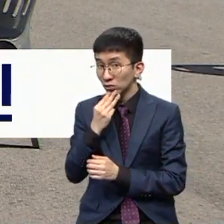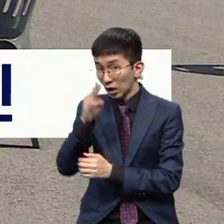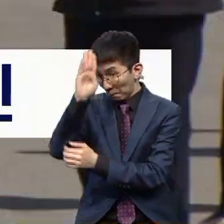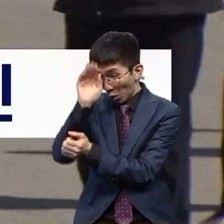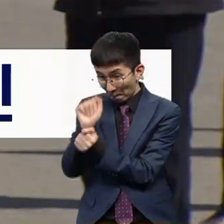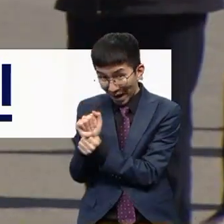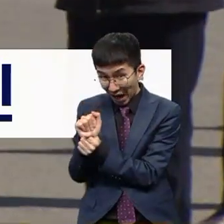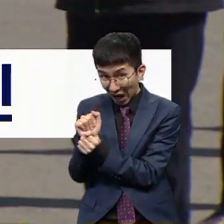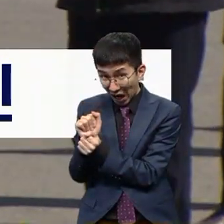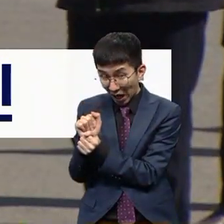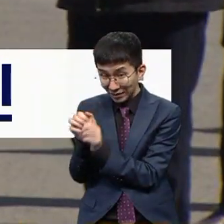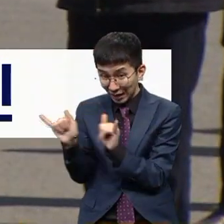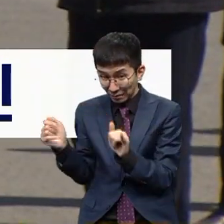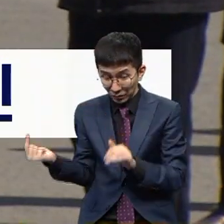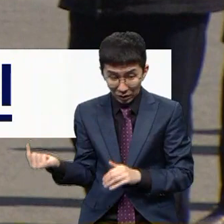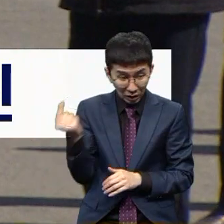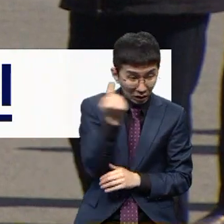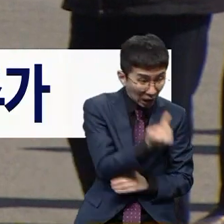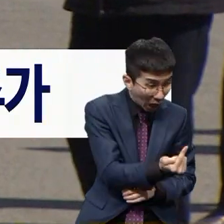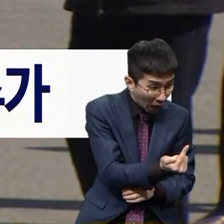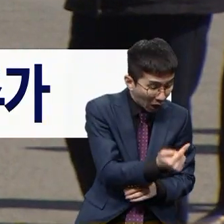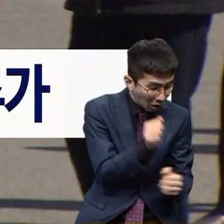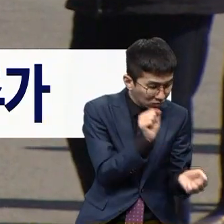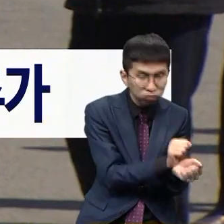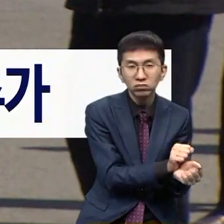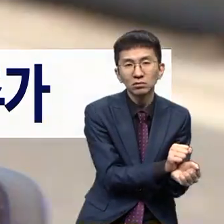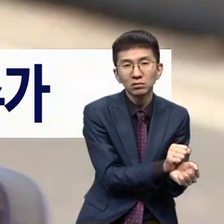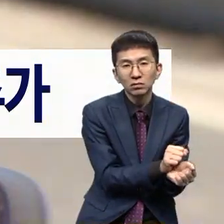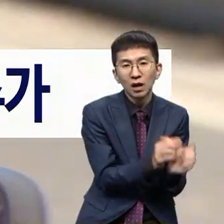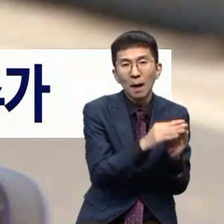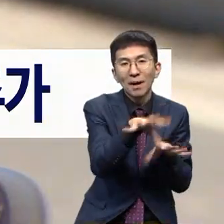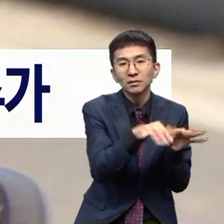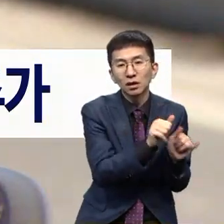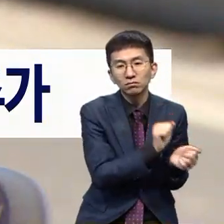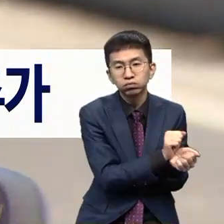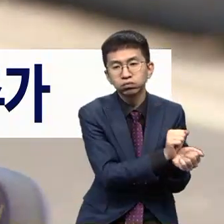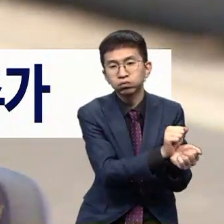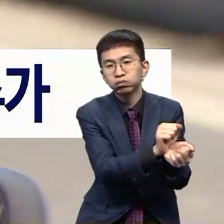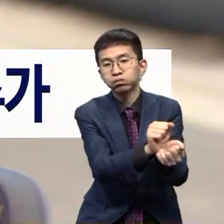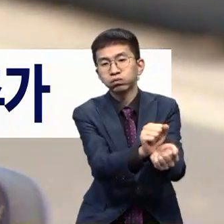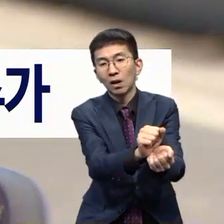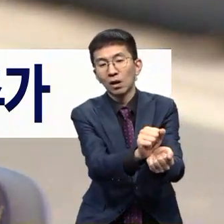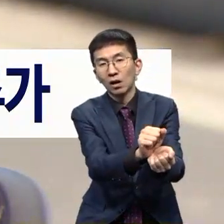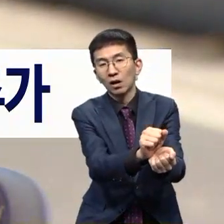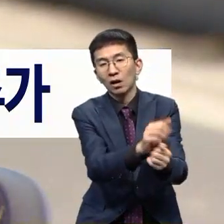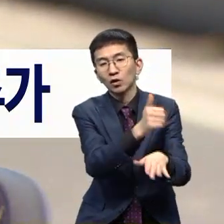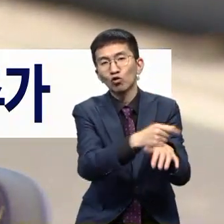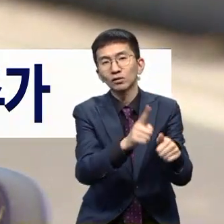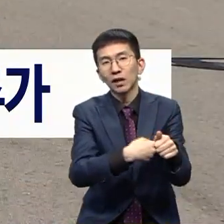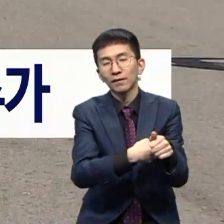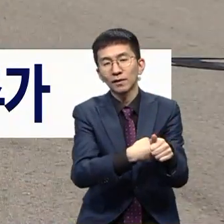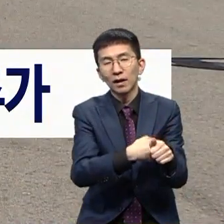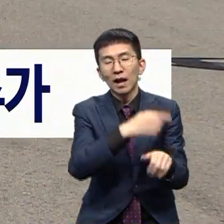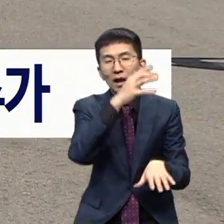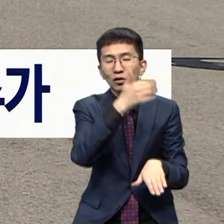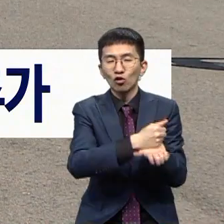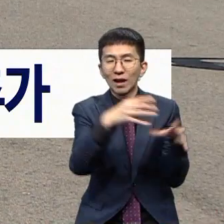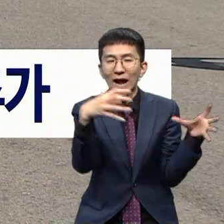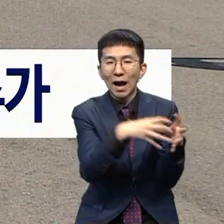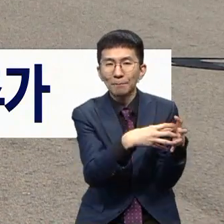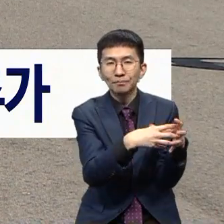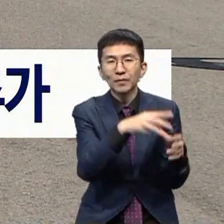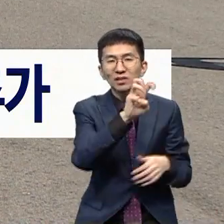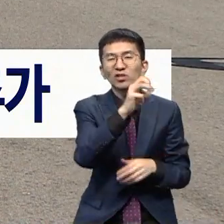등 11명이 양성 판정을 받은 뒤 마을 주민 980여 명을 전수조사하는 과정에서 27명이 추가로 확인된